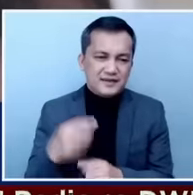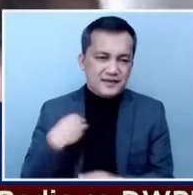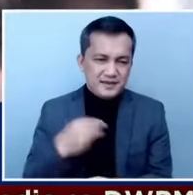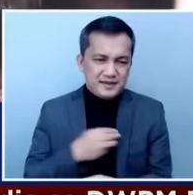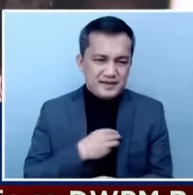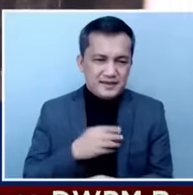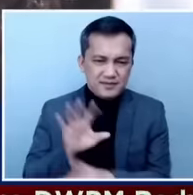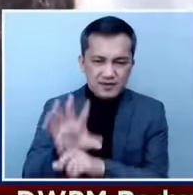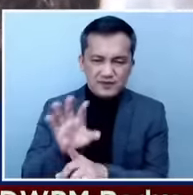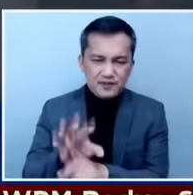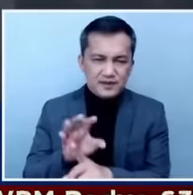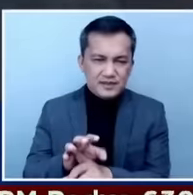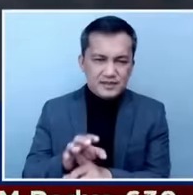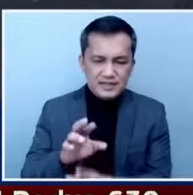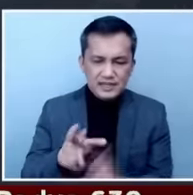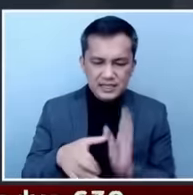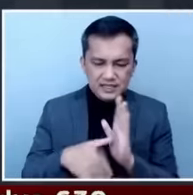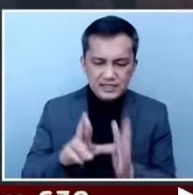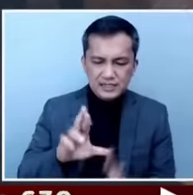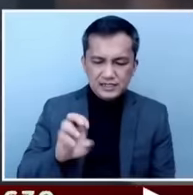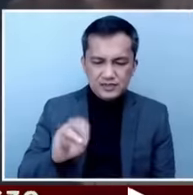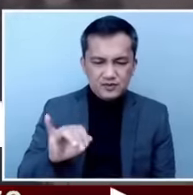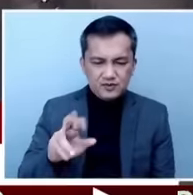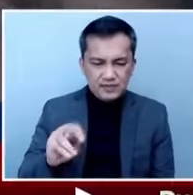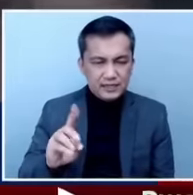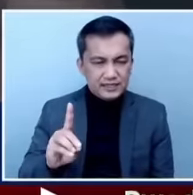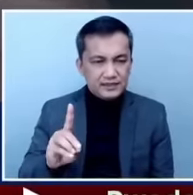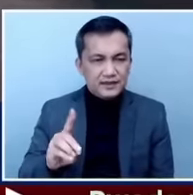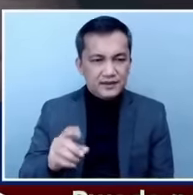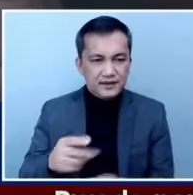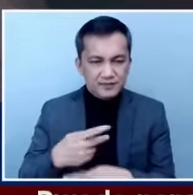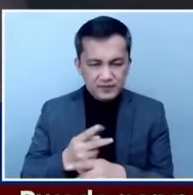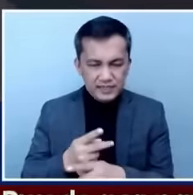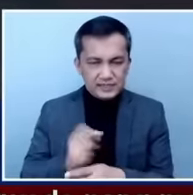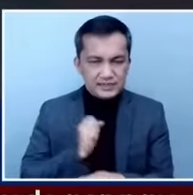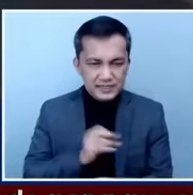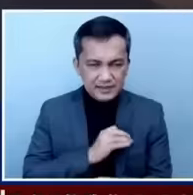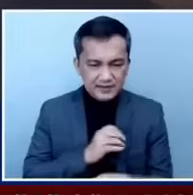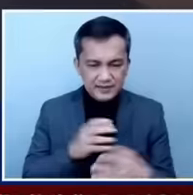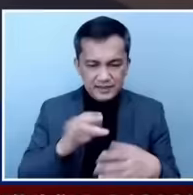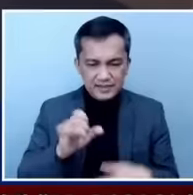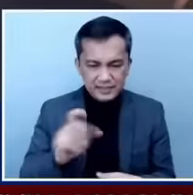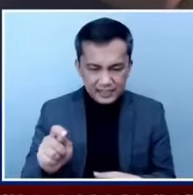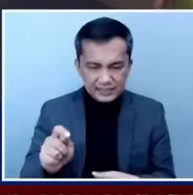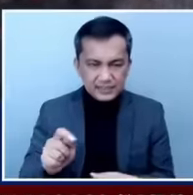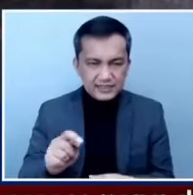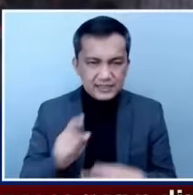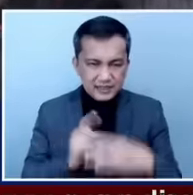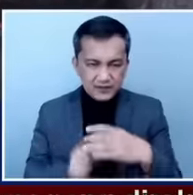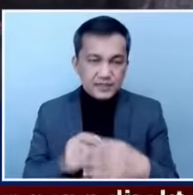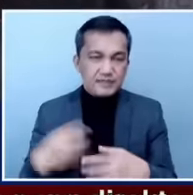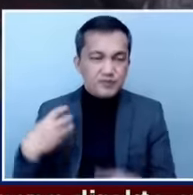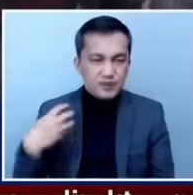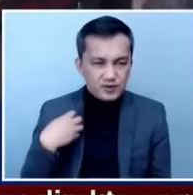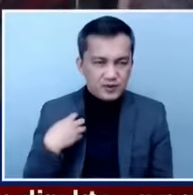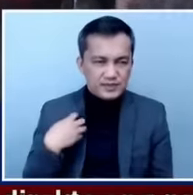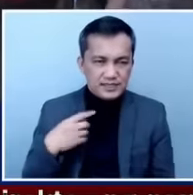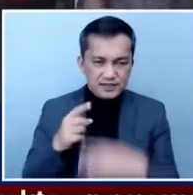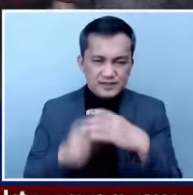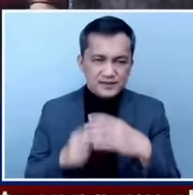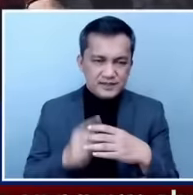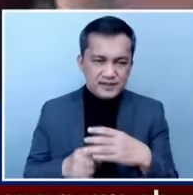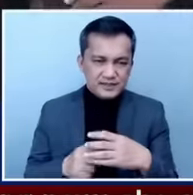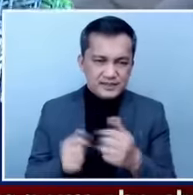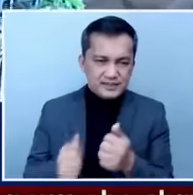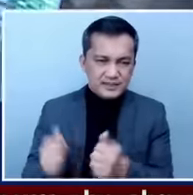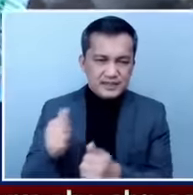blockbuster hit na Rewind mula sa production staff, cast at ABS-CBN big bosses na sina ABS-CBN Chairman